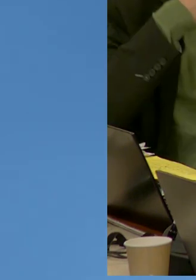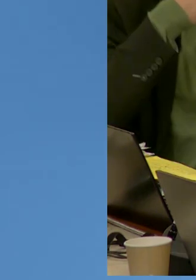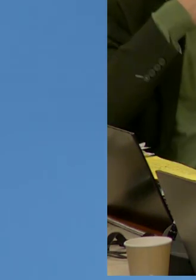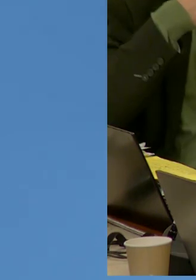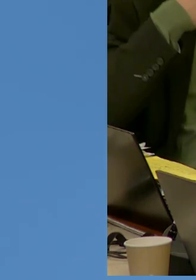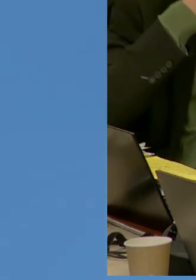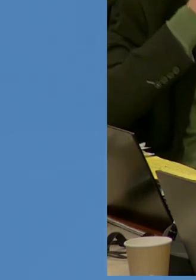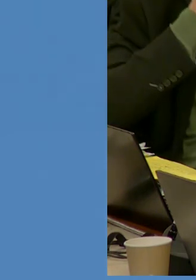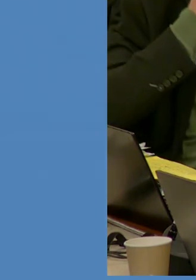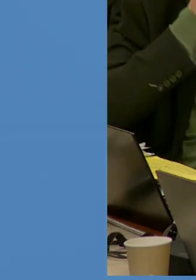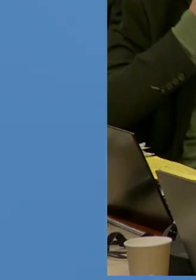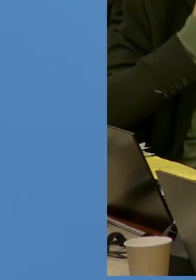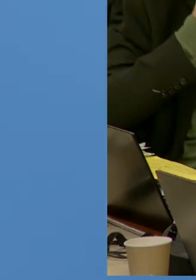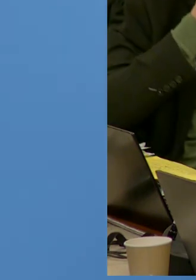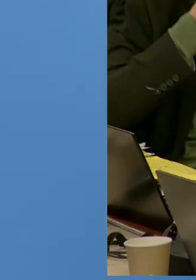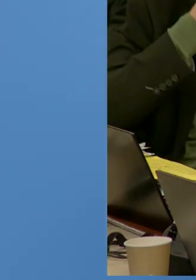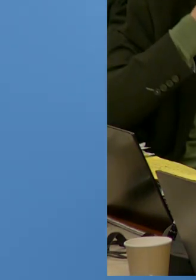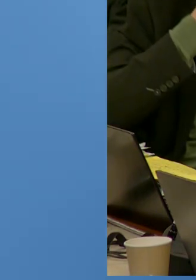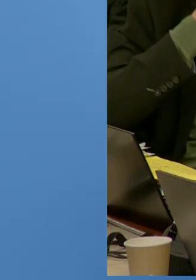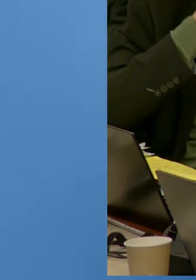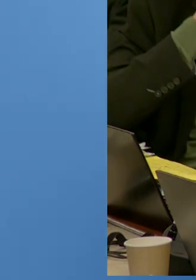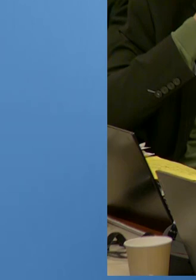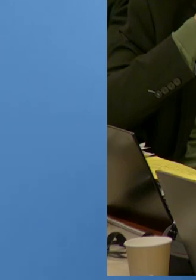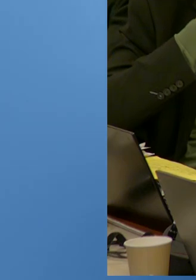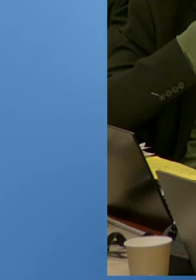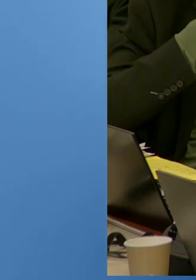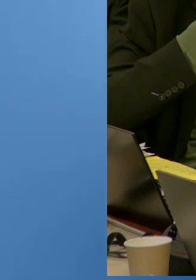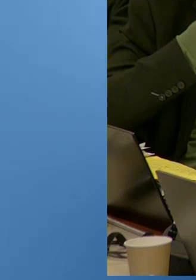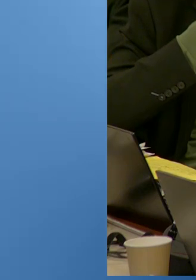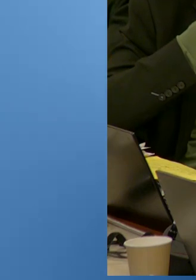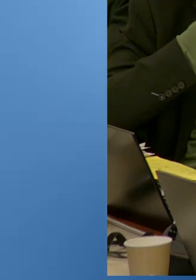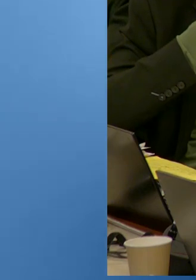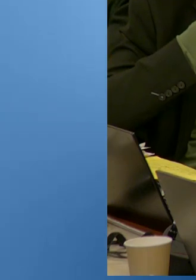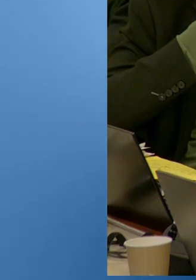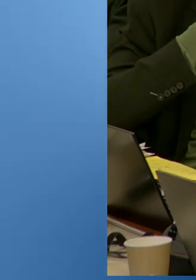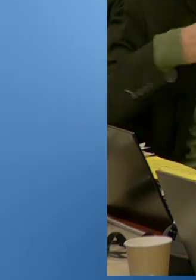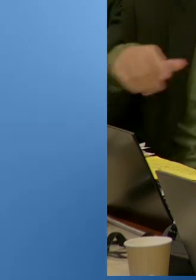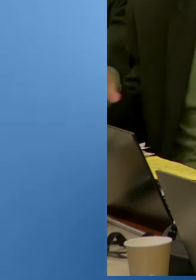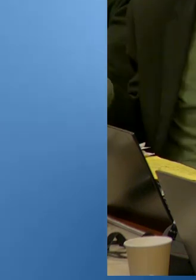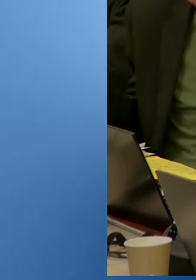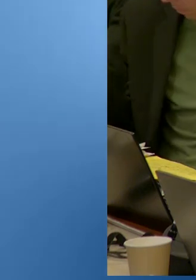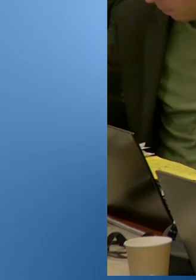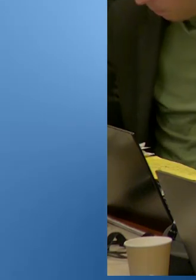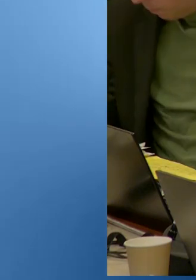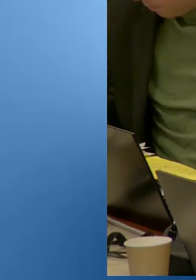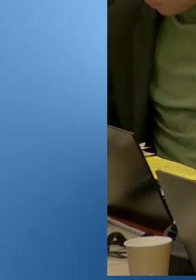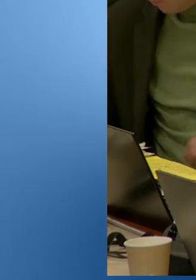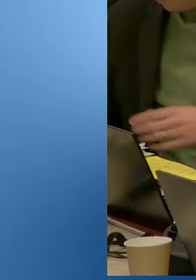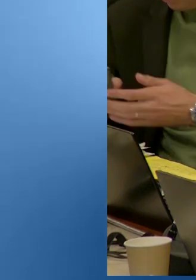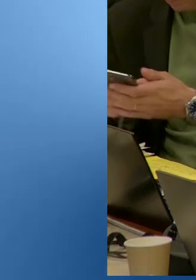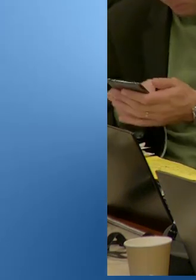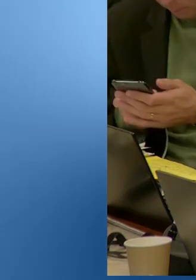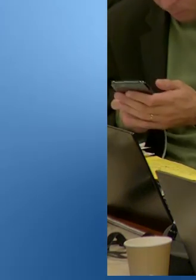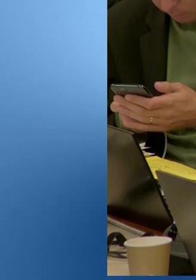mettre en comparaison et sans doute que ça fonctionne peut-être que mais on aimerait nous en tant qu'élu savoir ce qui se passe concrètement sur sur nos